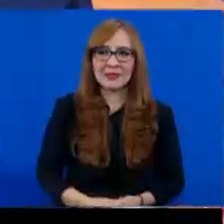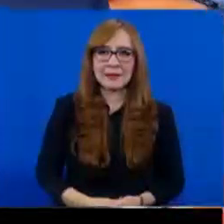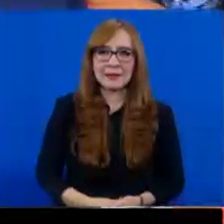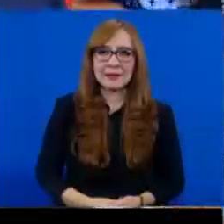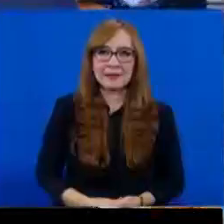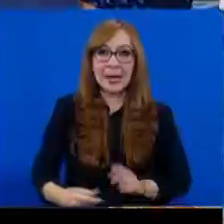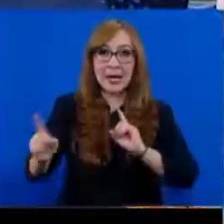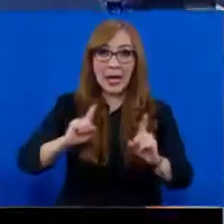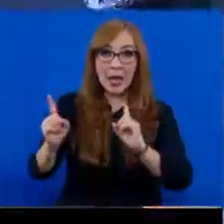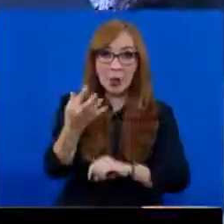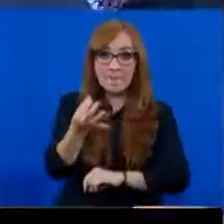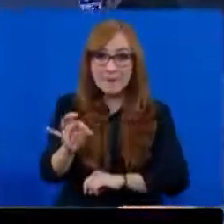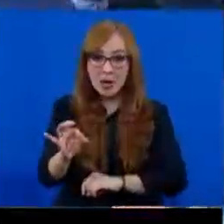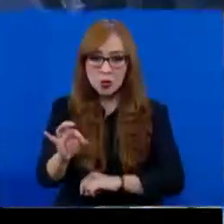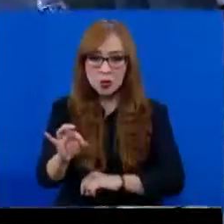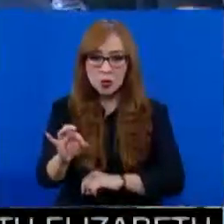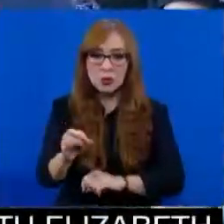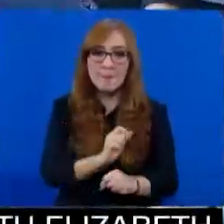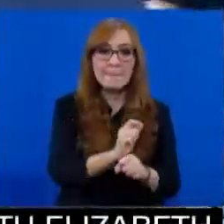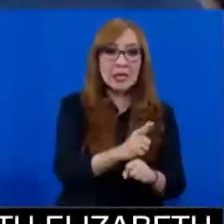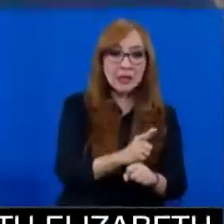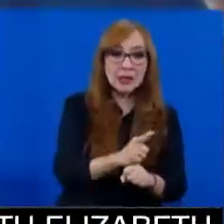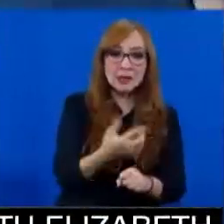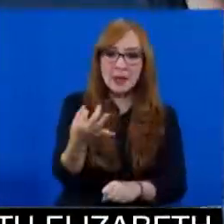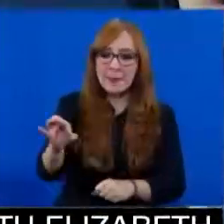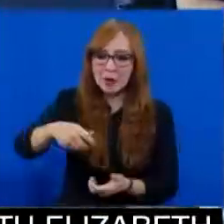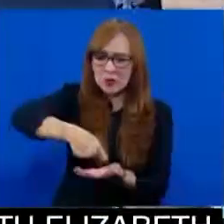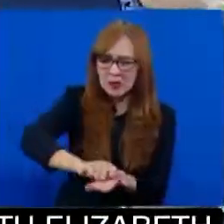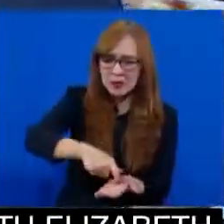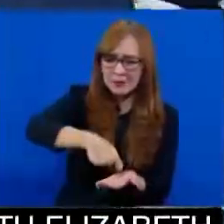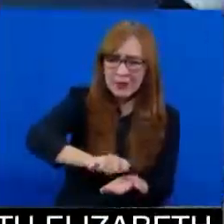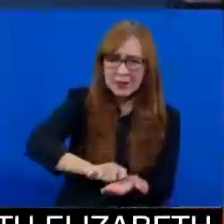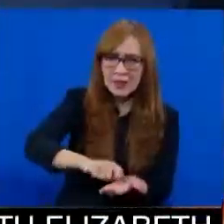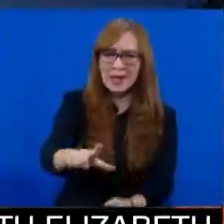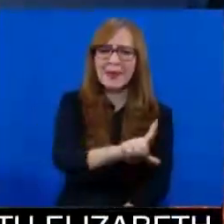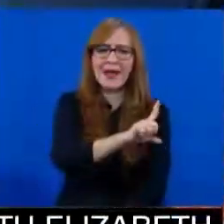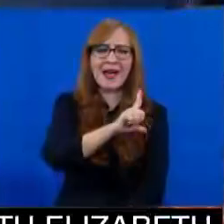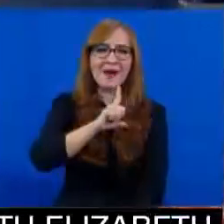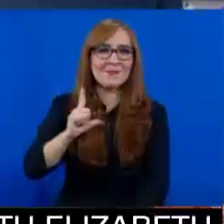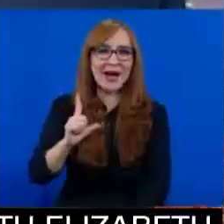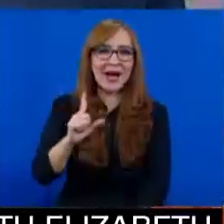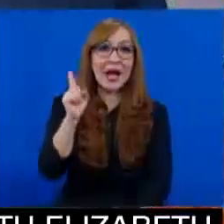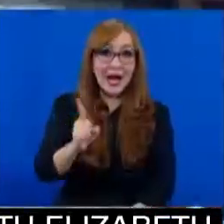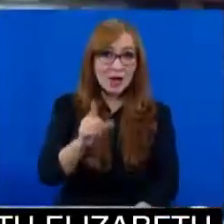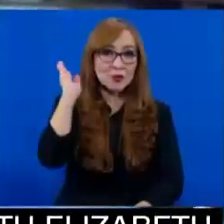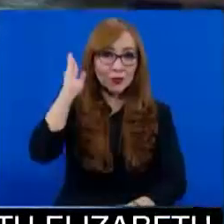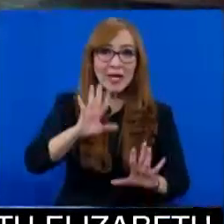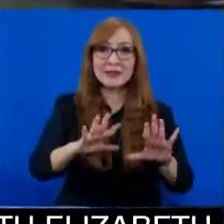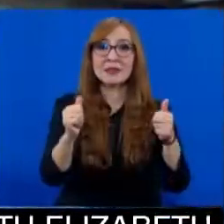ya kelamaan akan komplain pembeli. Jadi diperes dulu seperti ini. 30-an kilogram jeruk setiap hari.